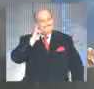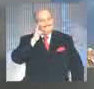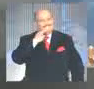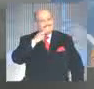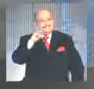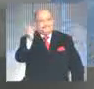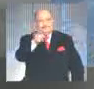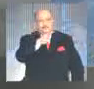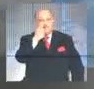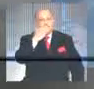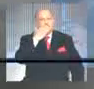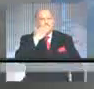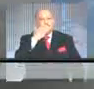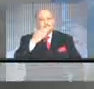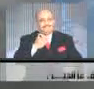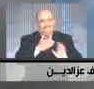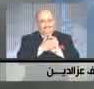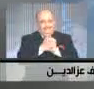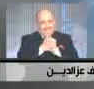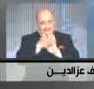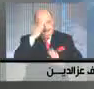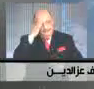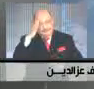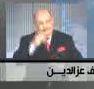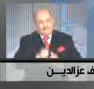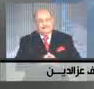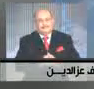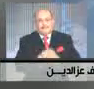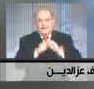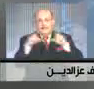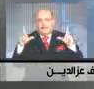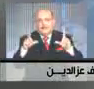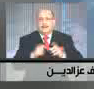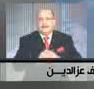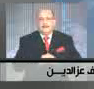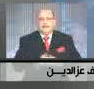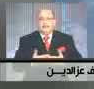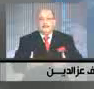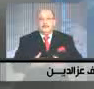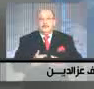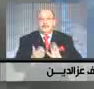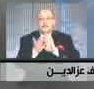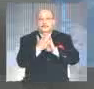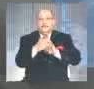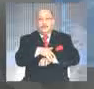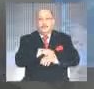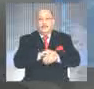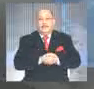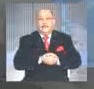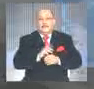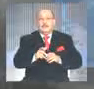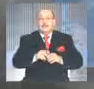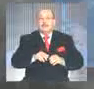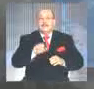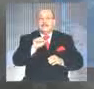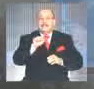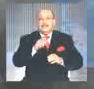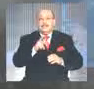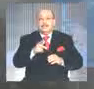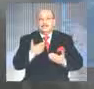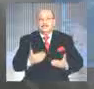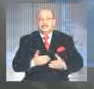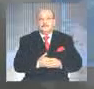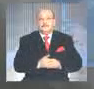النشرة المسائية الأولى للأخبار، أهلا بكم. من أمام مقر ولاية سليان انطلقت مراسم جنازة الشهيد النقيب في